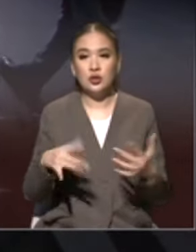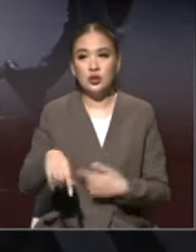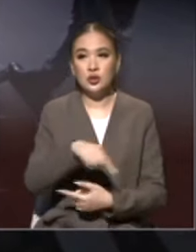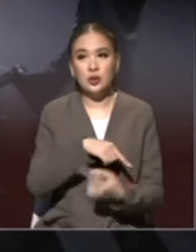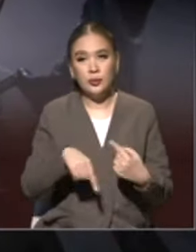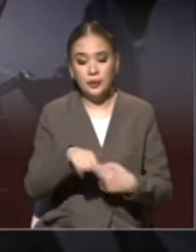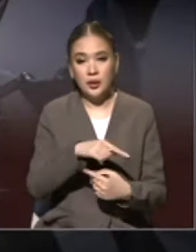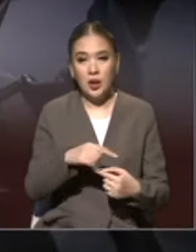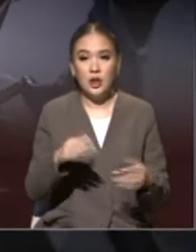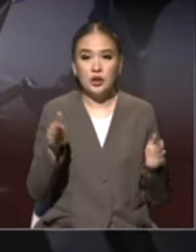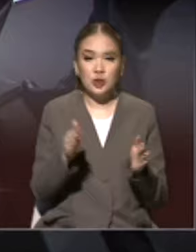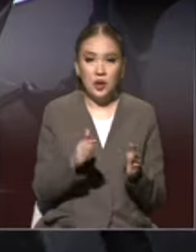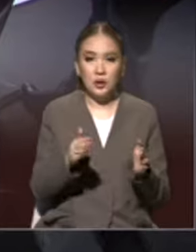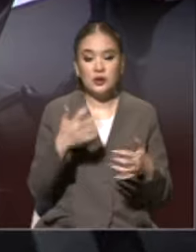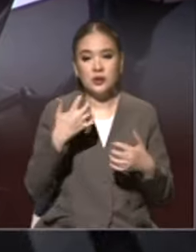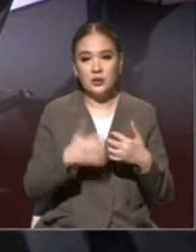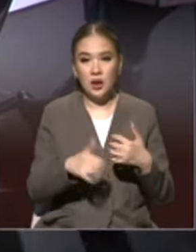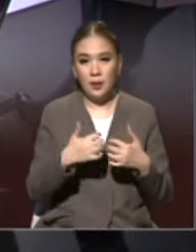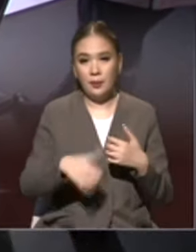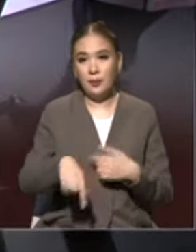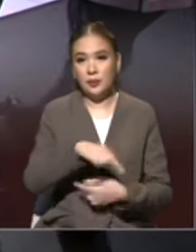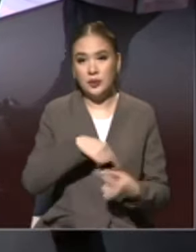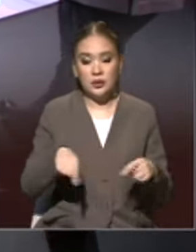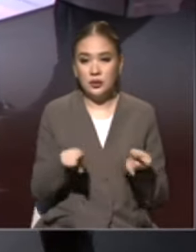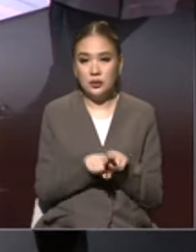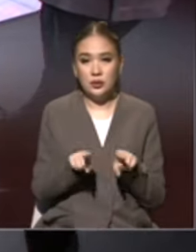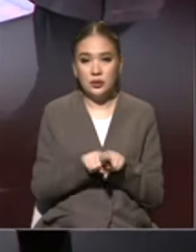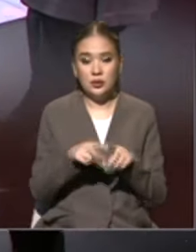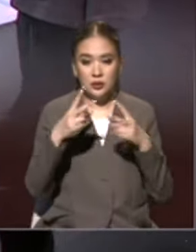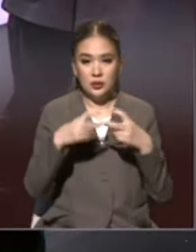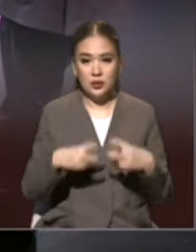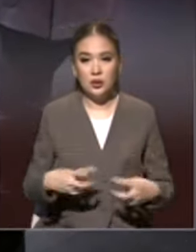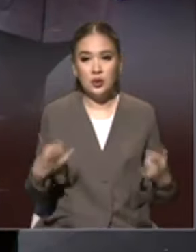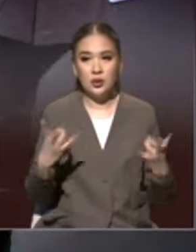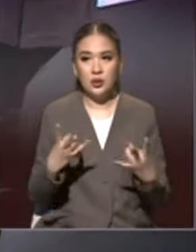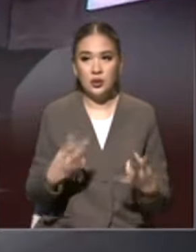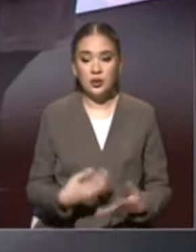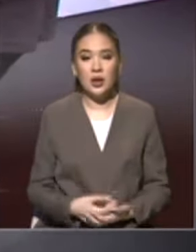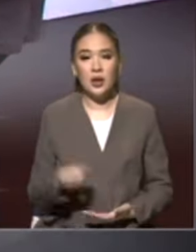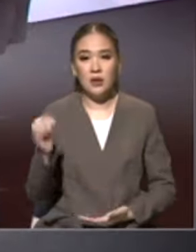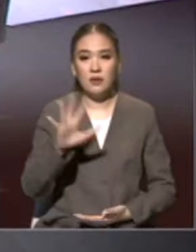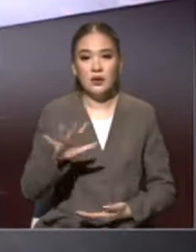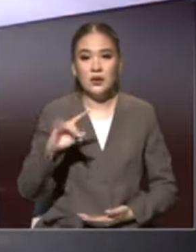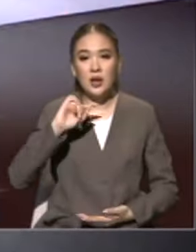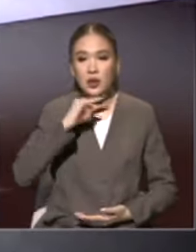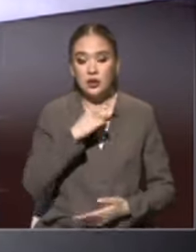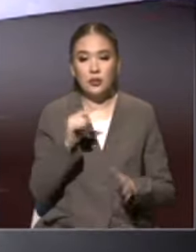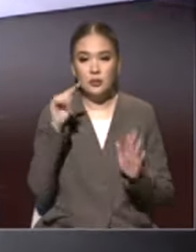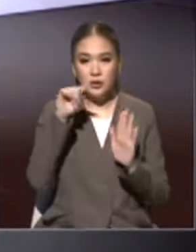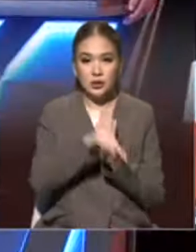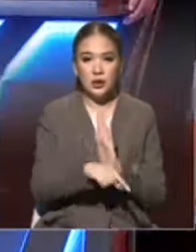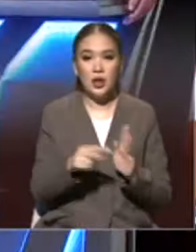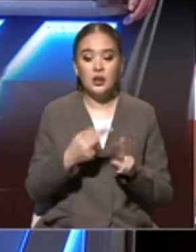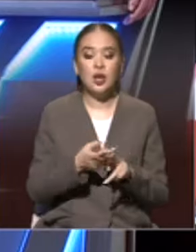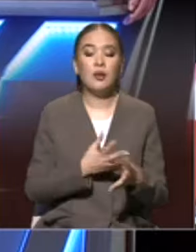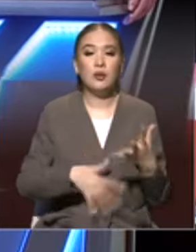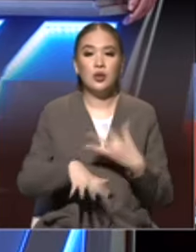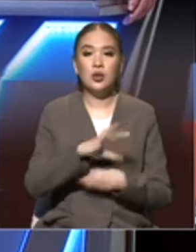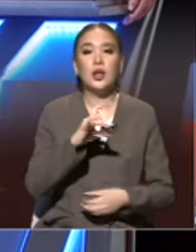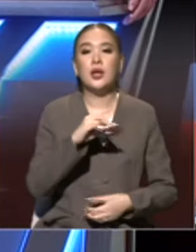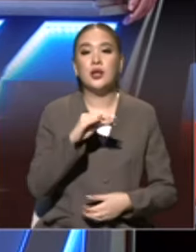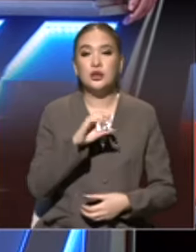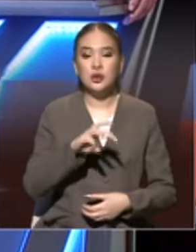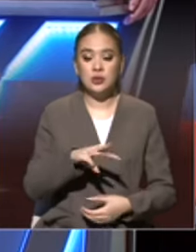жоқ әлде шағын және орта бизнес те өз жерге кіре ала ма? Скептикалық көзқараста тұрмыз ғой бәріміз. Тізімде мына Еуразиялық экономикалық одақтың шеңберінде ұлттық режим дейтін термин бар.